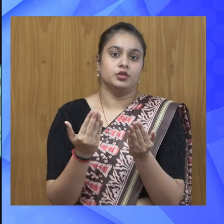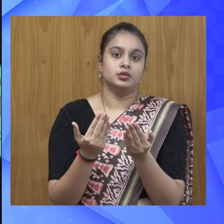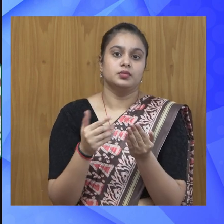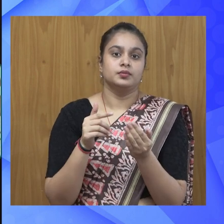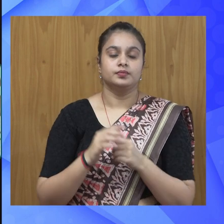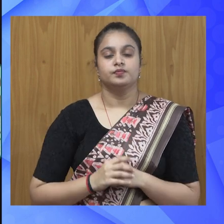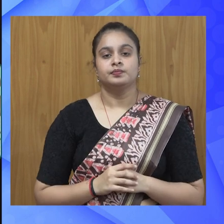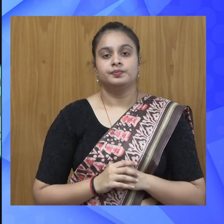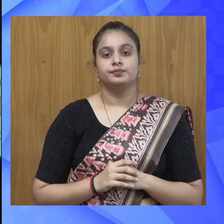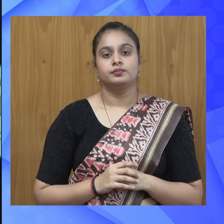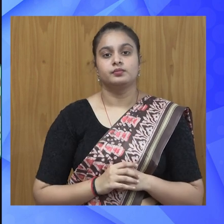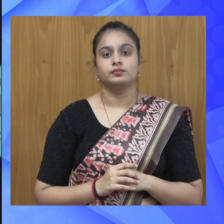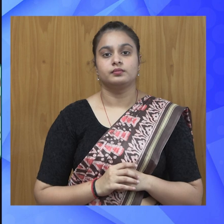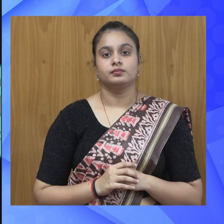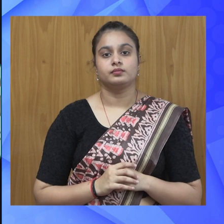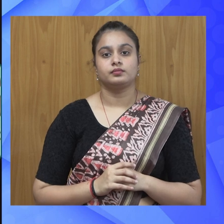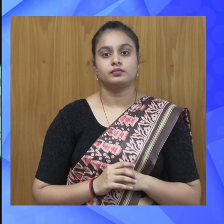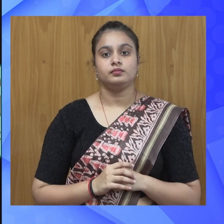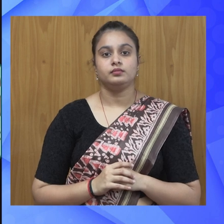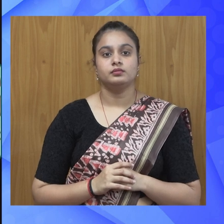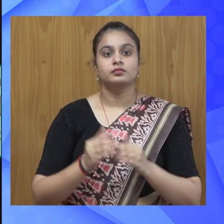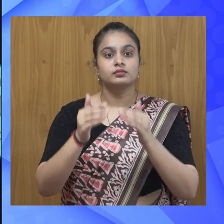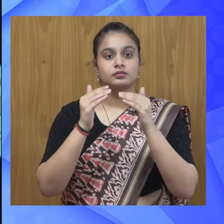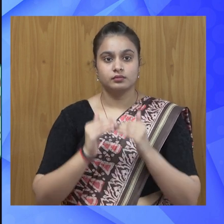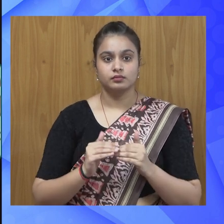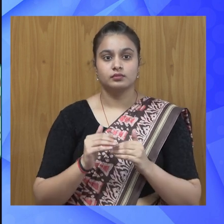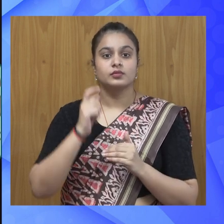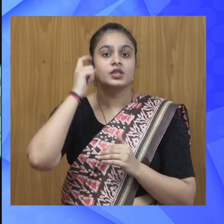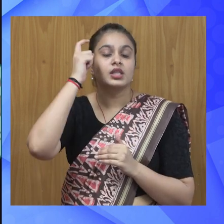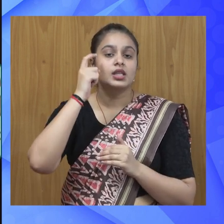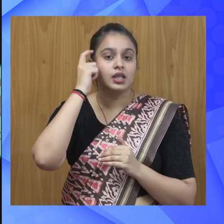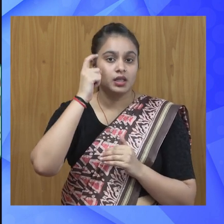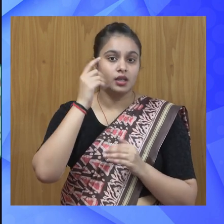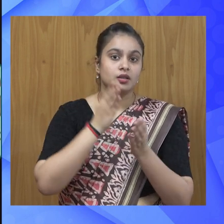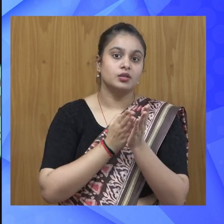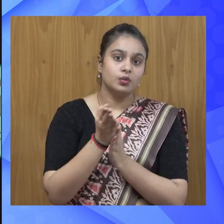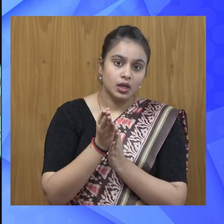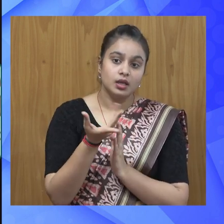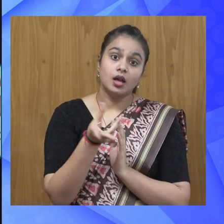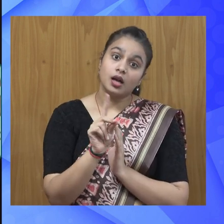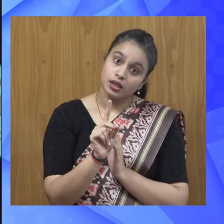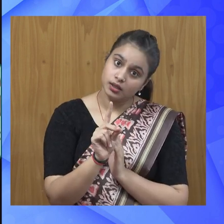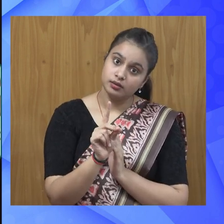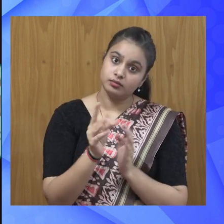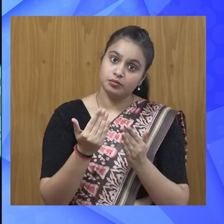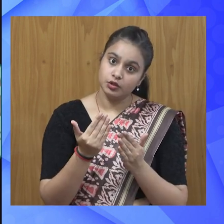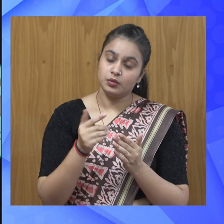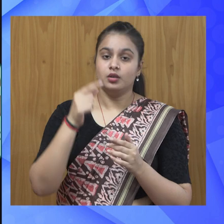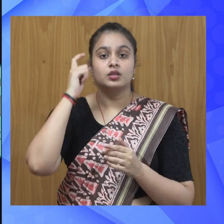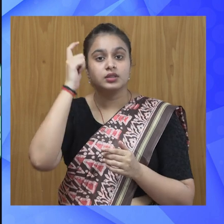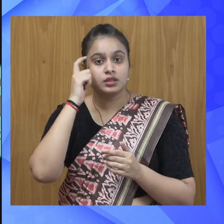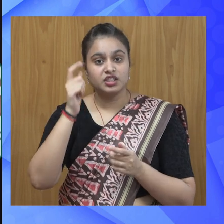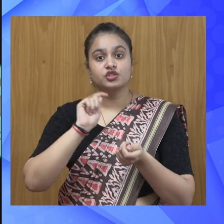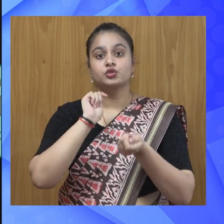उसको मैनेज करने के लिए। फिर आ गया रिस्ट्रक्चरिंग ऑफ थॉट, सोचने का जैसे पुनर्गठन, कैसे आप अपने आपके थॉट्स